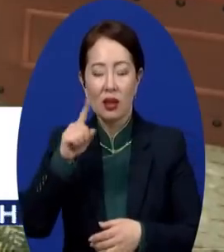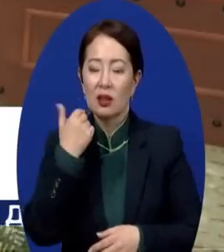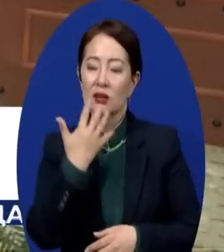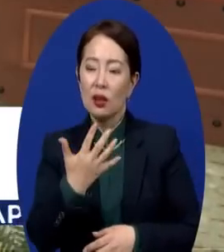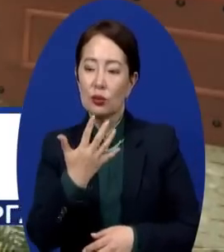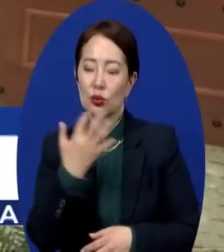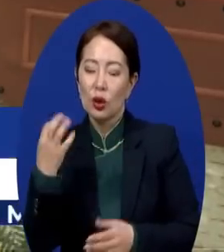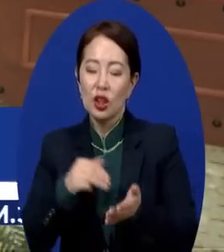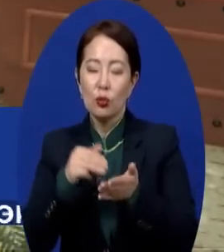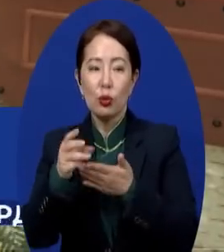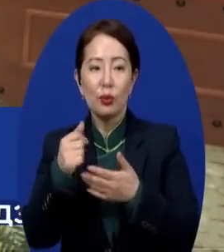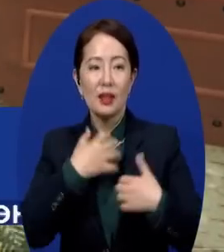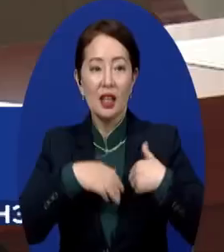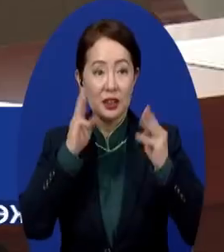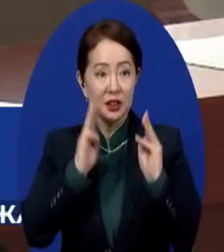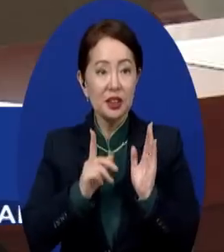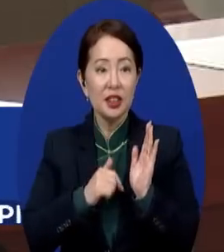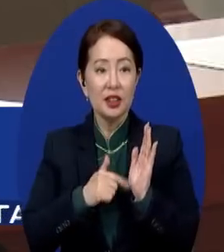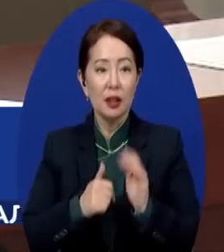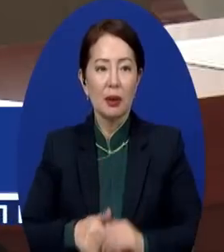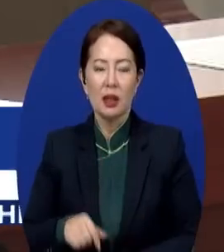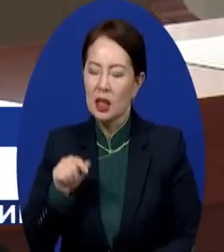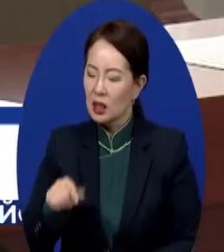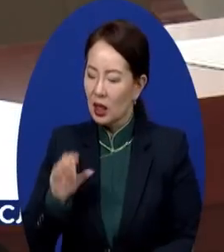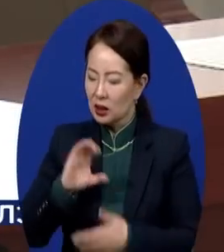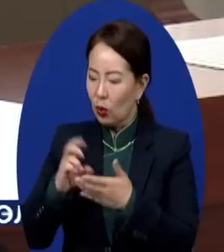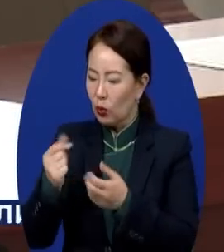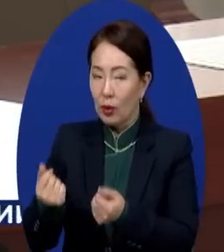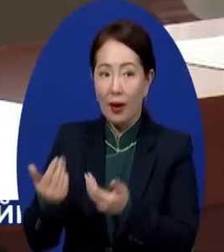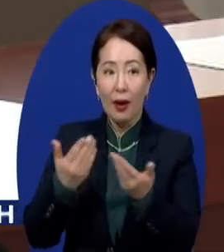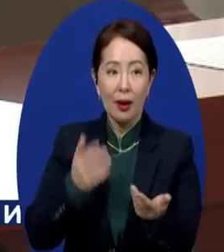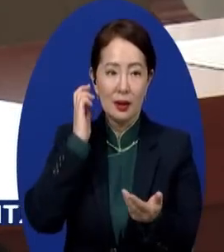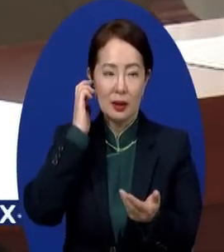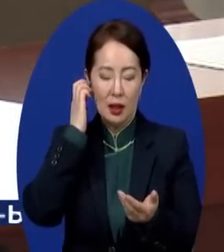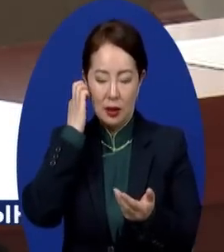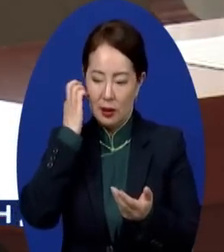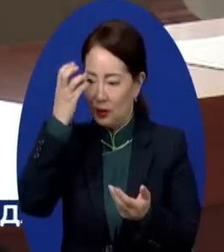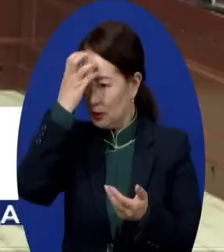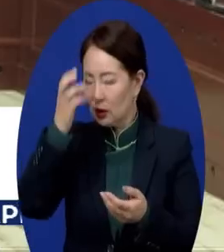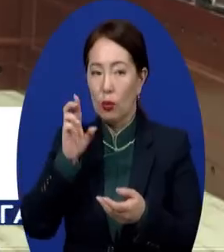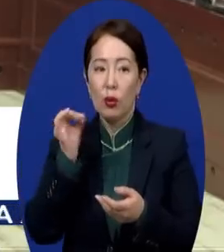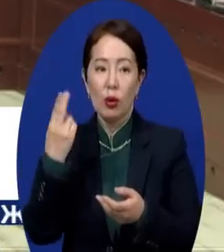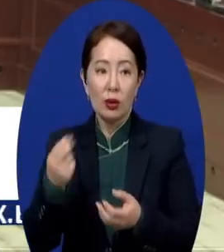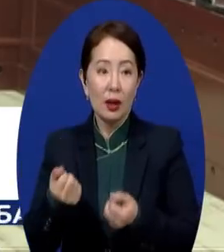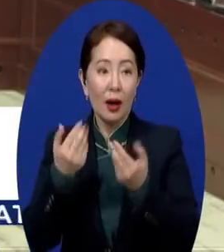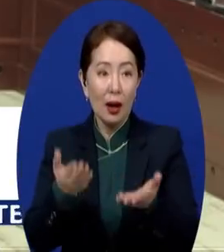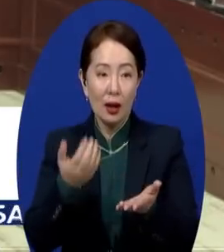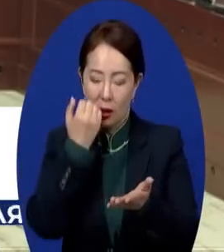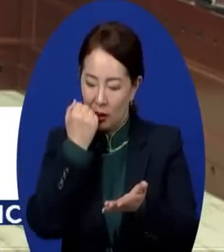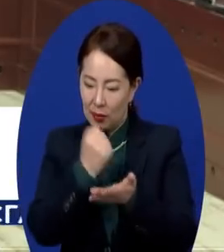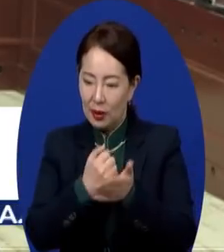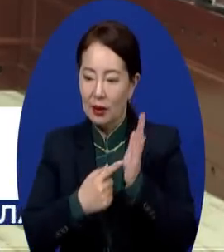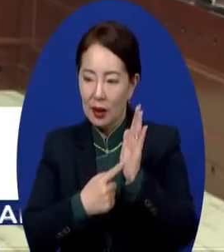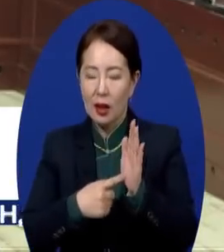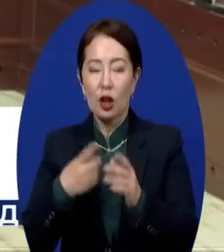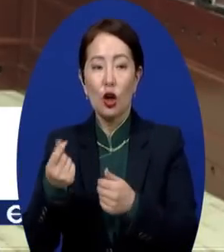тэрбум төгрөгийг яаралтай шийдвэрлэх шаардлагатай байна. Санхүүжилтийн их үсрийг гаргахдаа засгийн газар бонд гаргах, баталгаа гаргаж хөрөнгө их үсрийг шийдвэрлэх